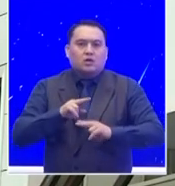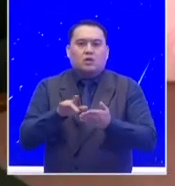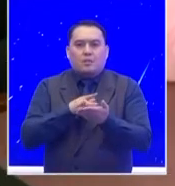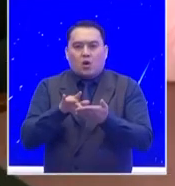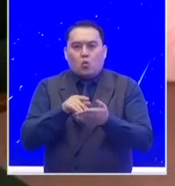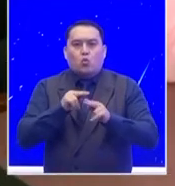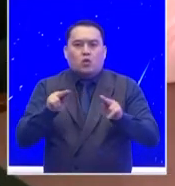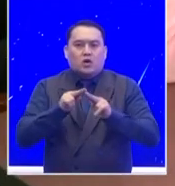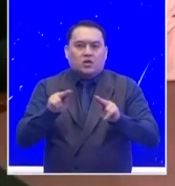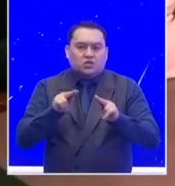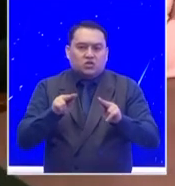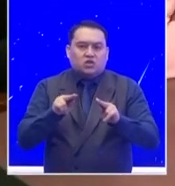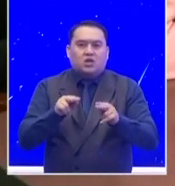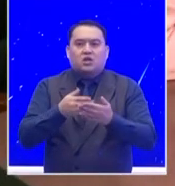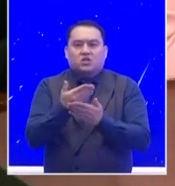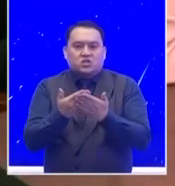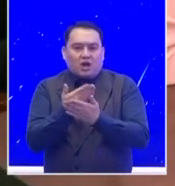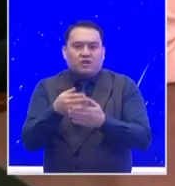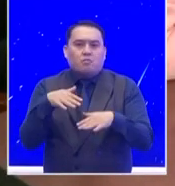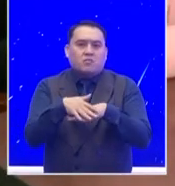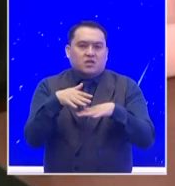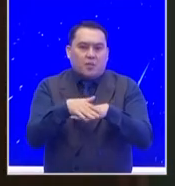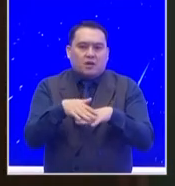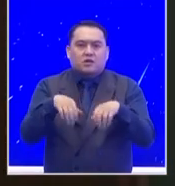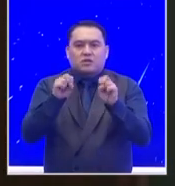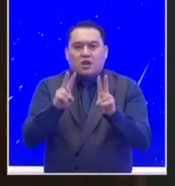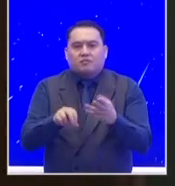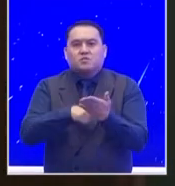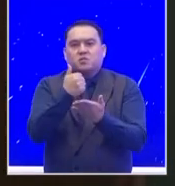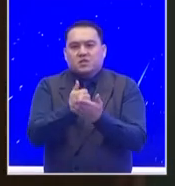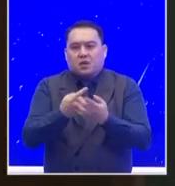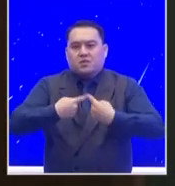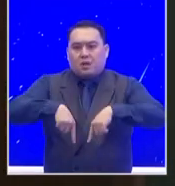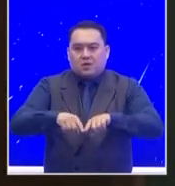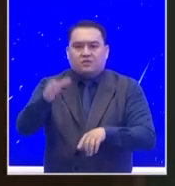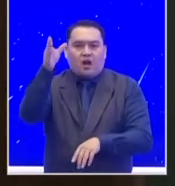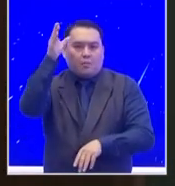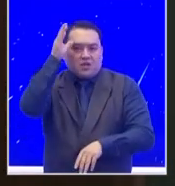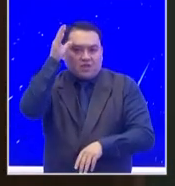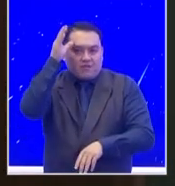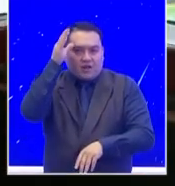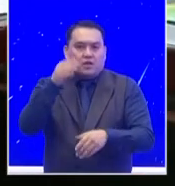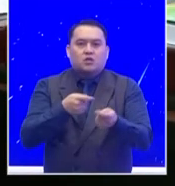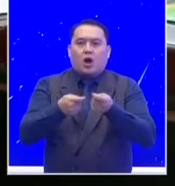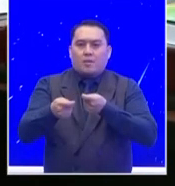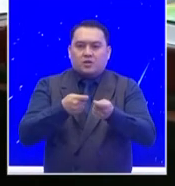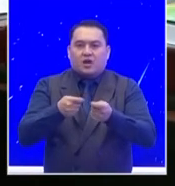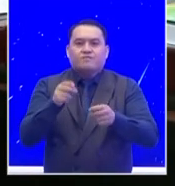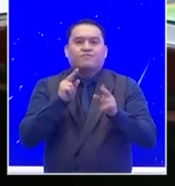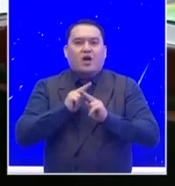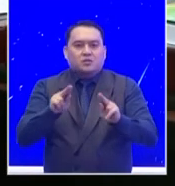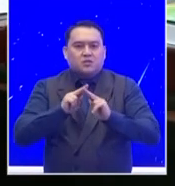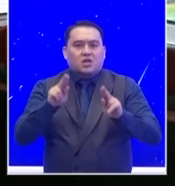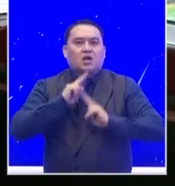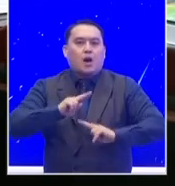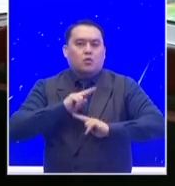лаборантом, учителем черчения, рисования и математики, главным специалистом департамента образования, начальником отдела воспитательной